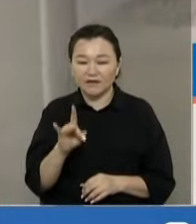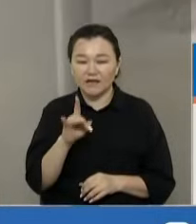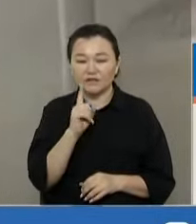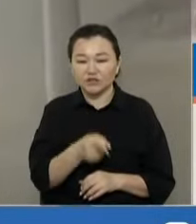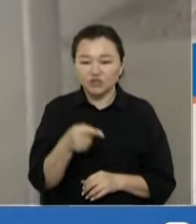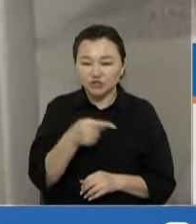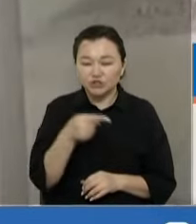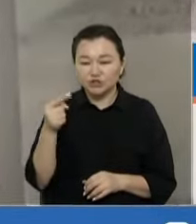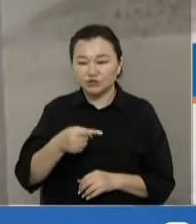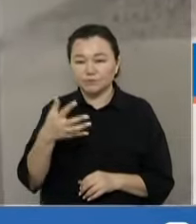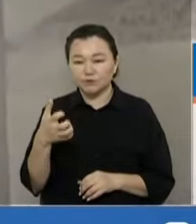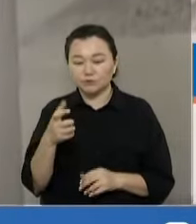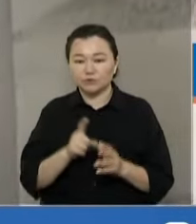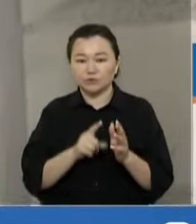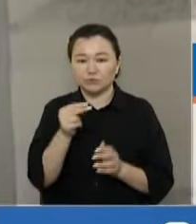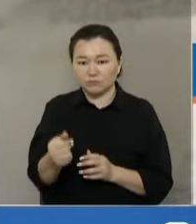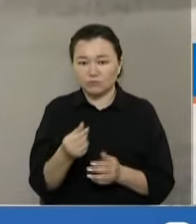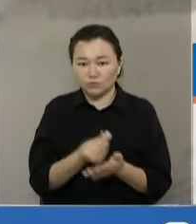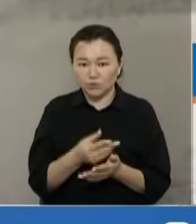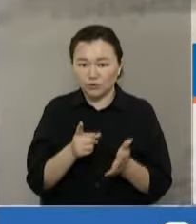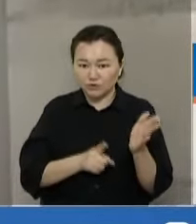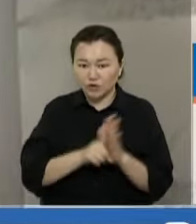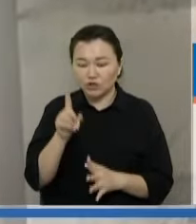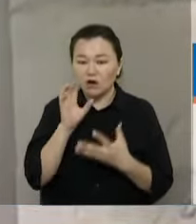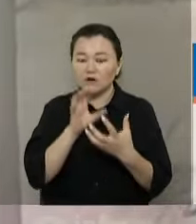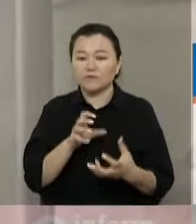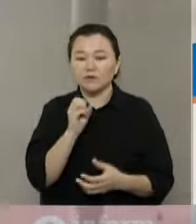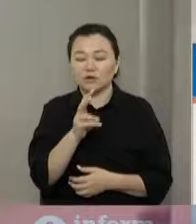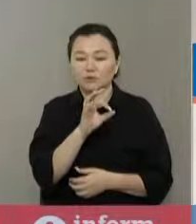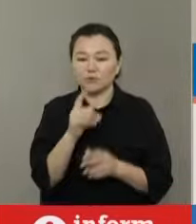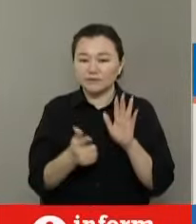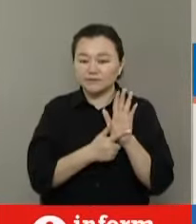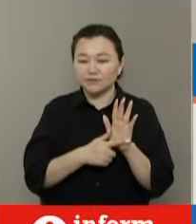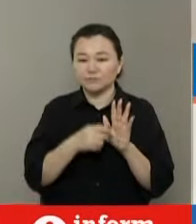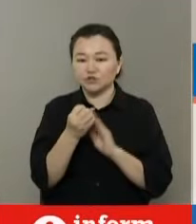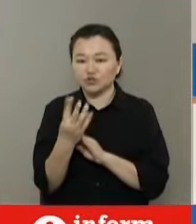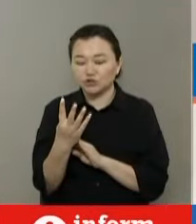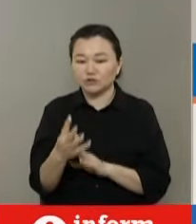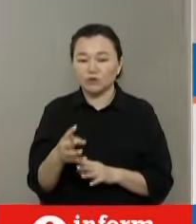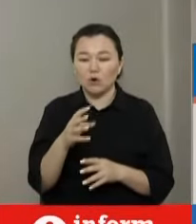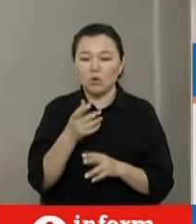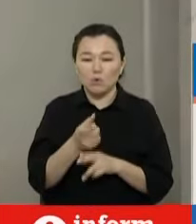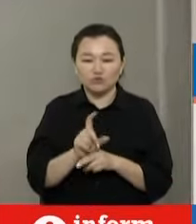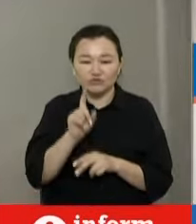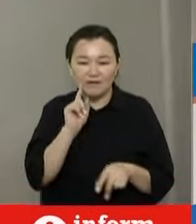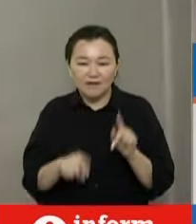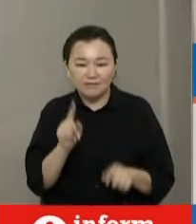1000-1500 начали ездить. Автобусы такие, как 07-14, ходят очень редко.